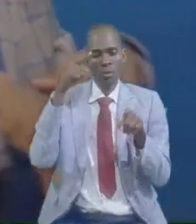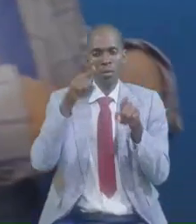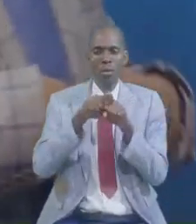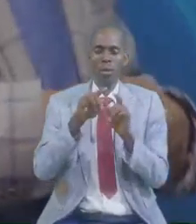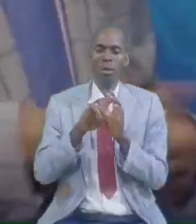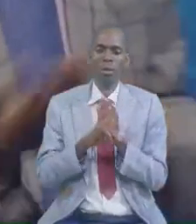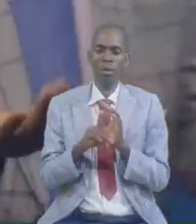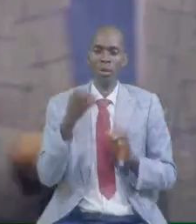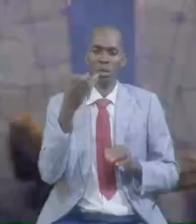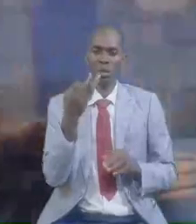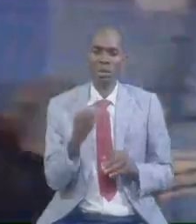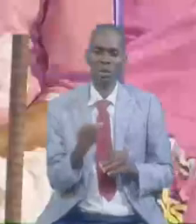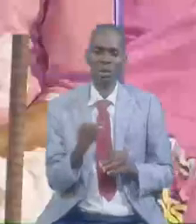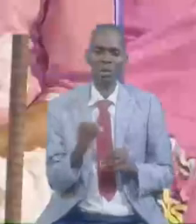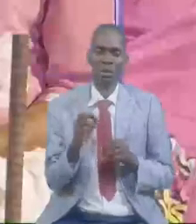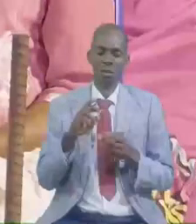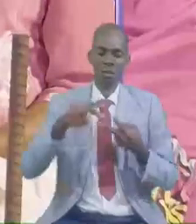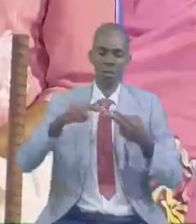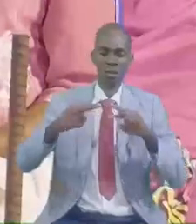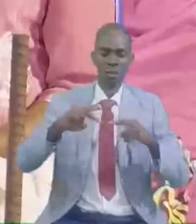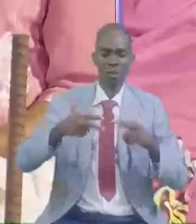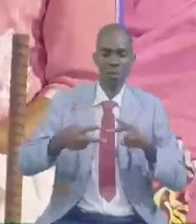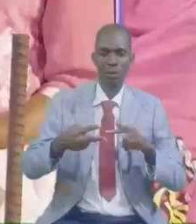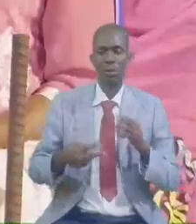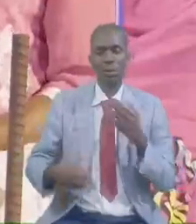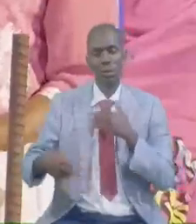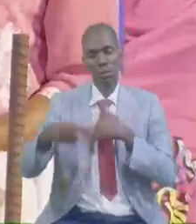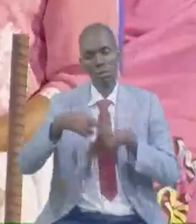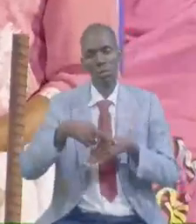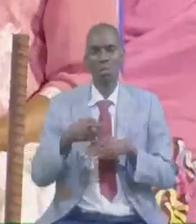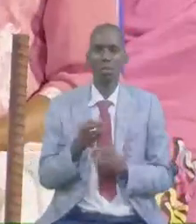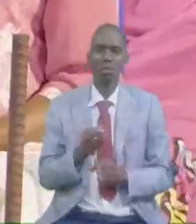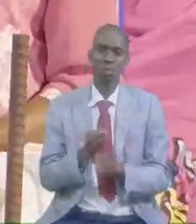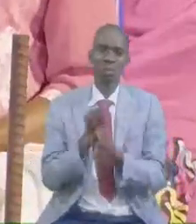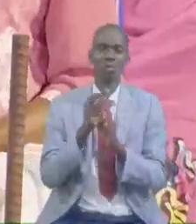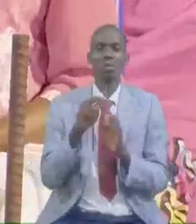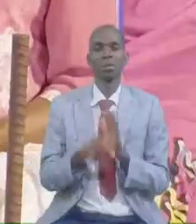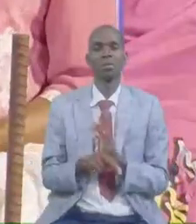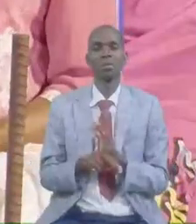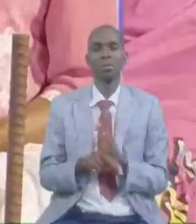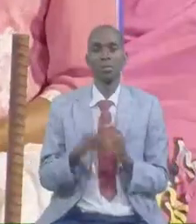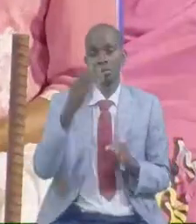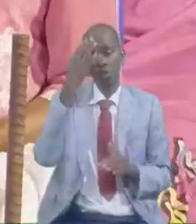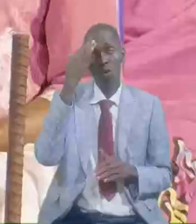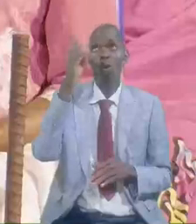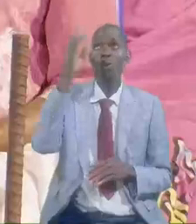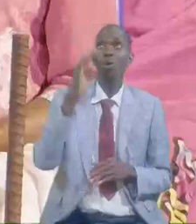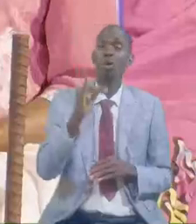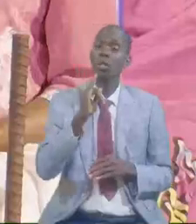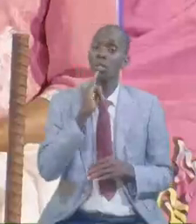l'alliance de la fidélité réciproque. Vous savez que Dieu est